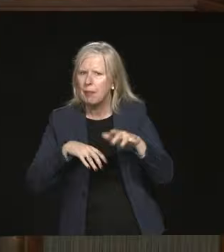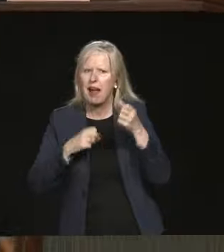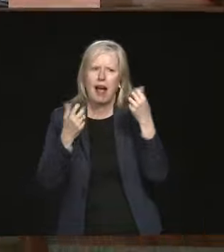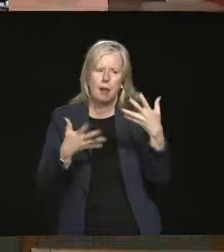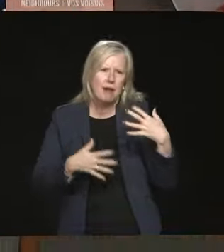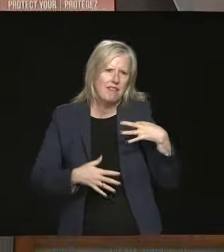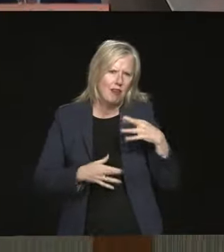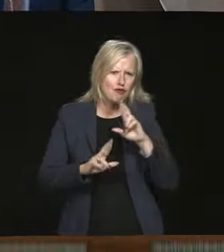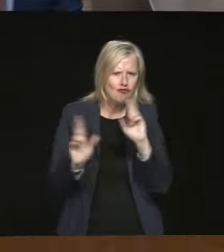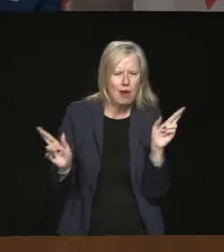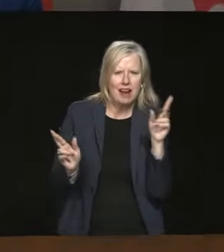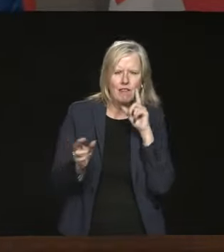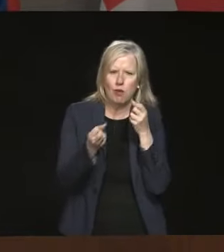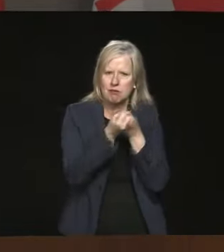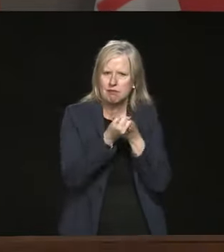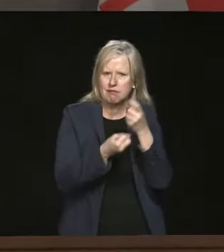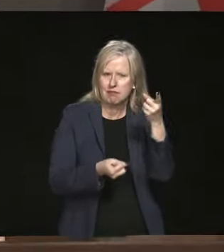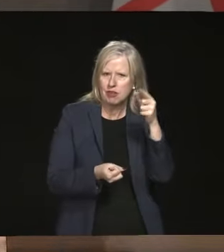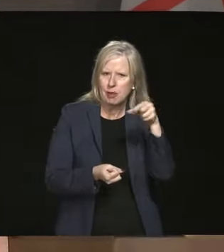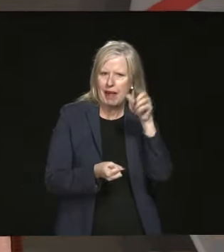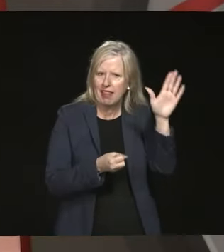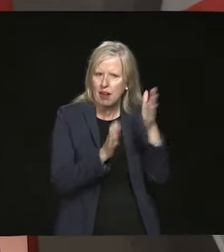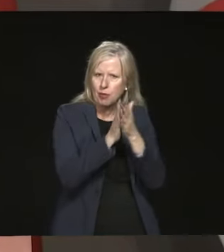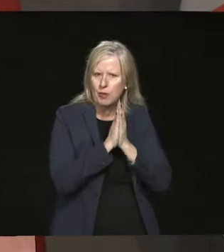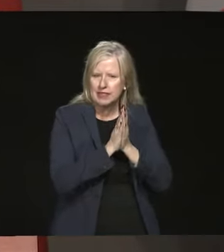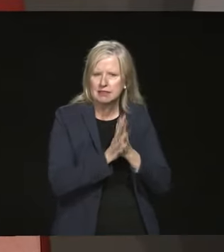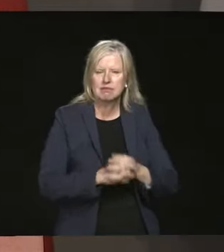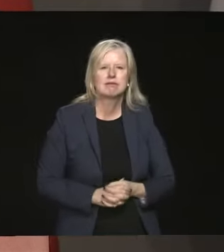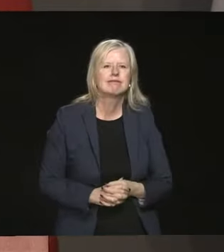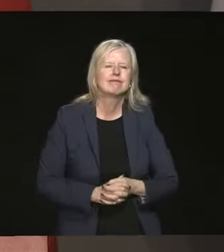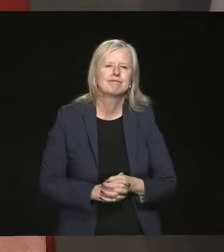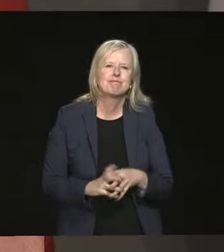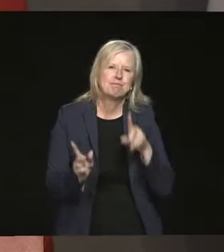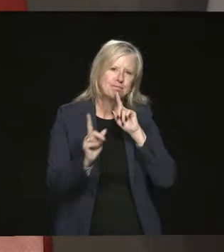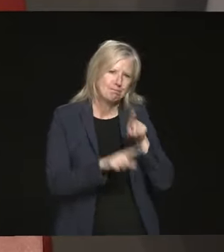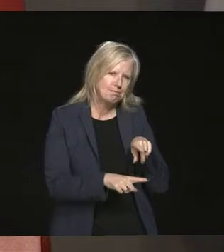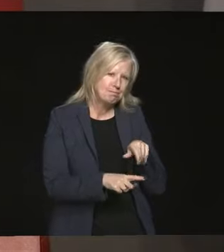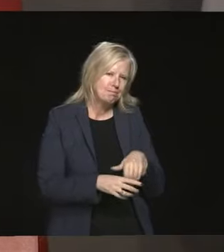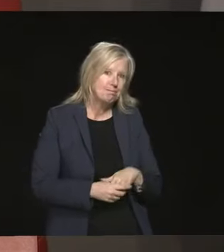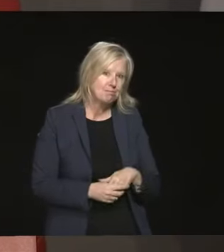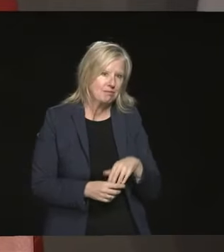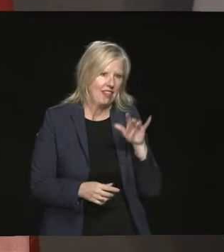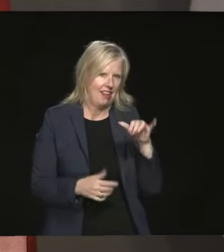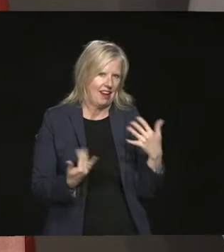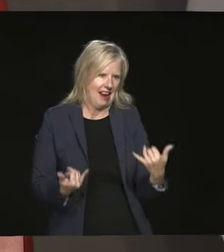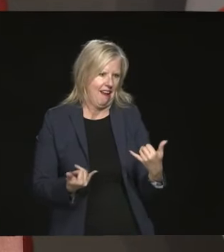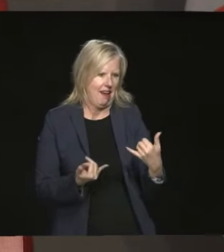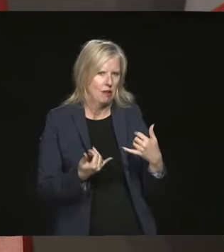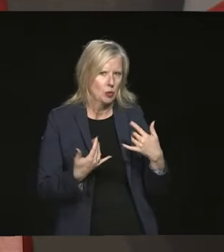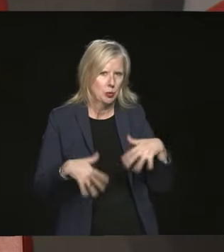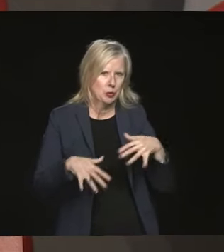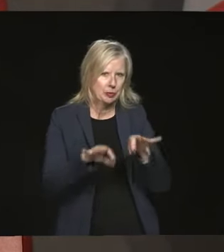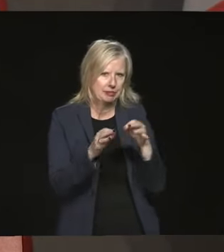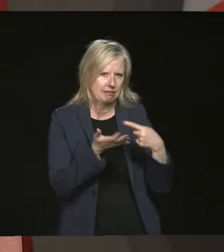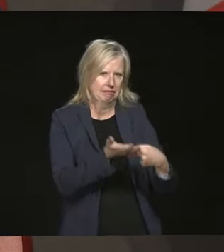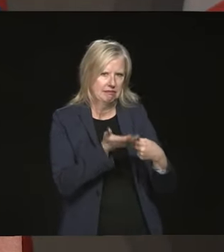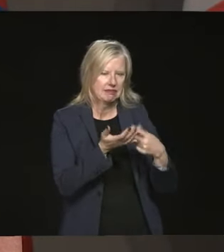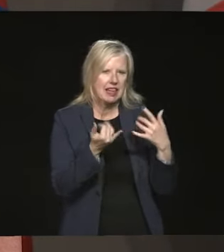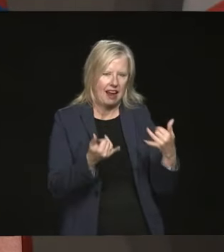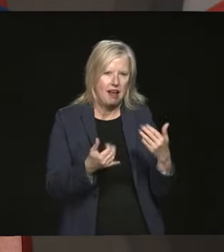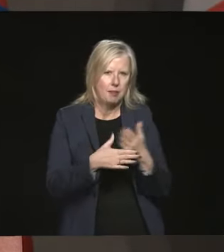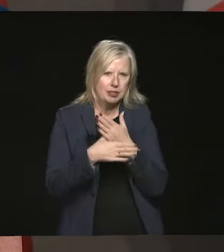partie évidemment des discussions importantes qui ont This is part of the présentement lieu entre significant les deux discussions gouvernements. that are happening Ça dépend between évidemment both governments. des circonstances dans It lesquelles